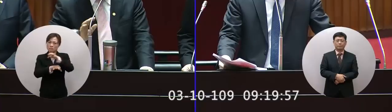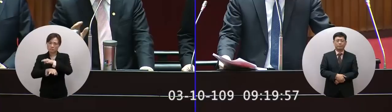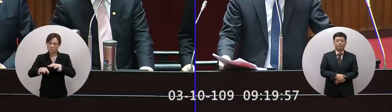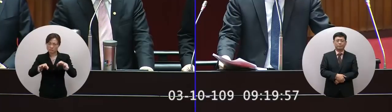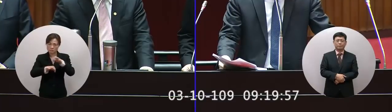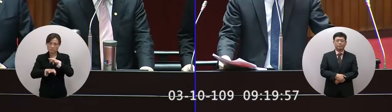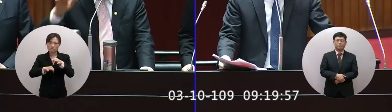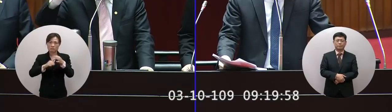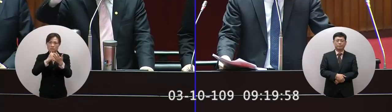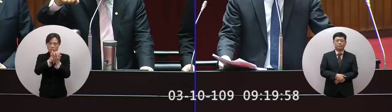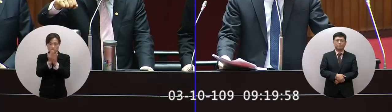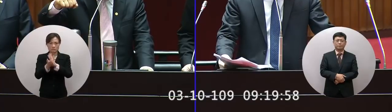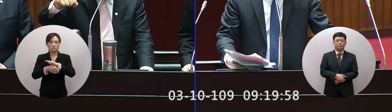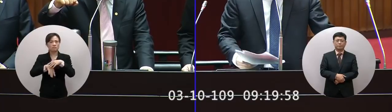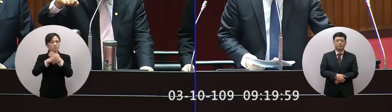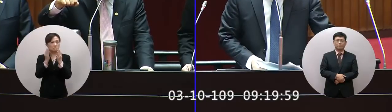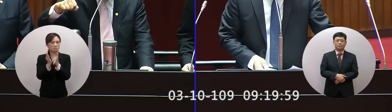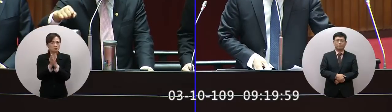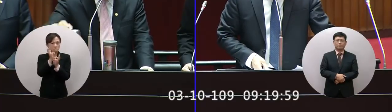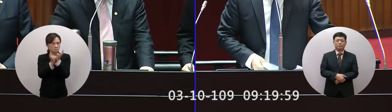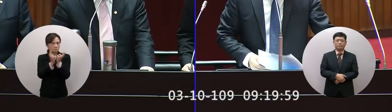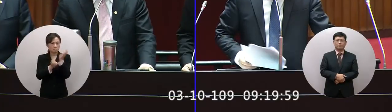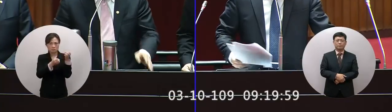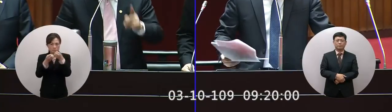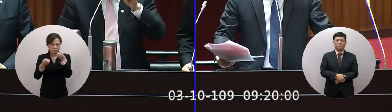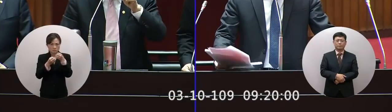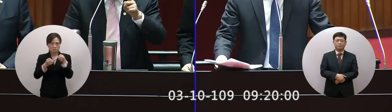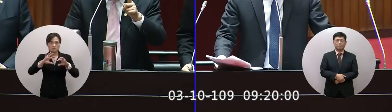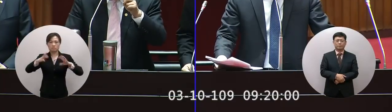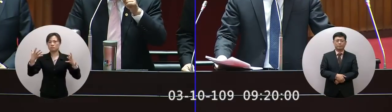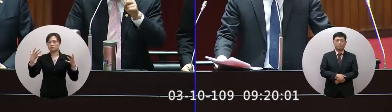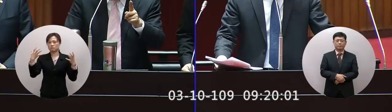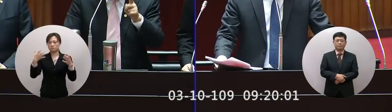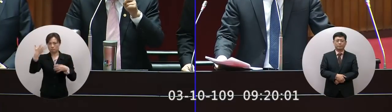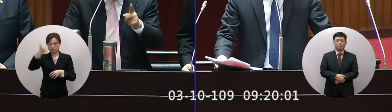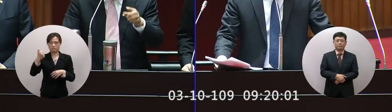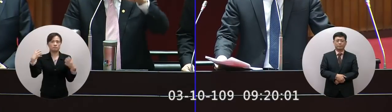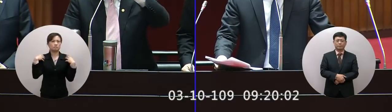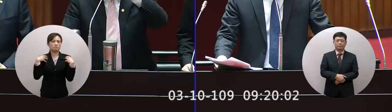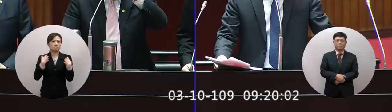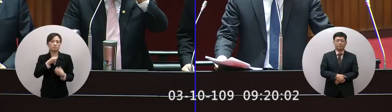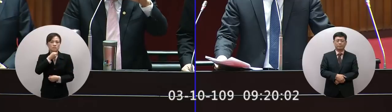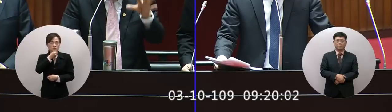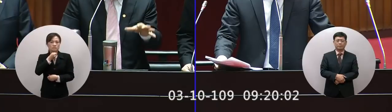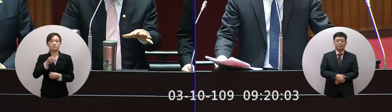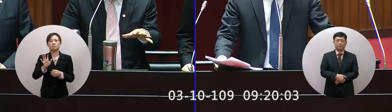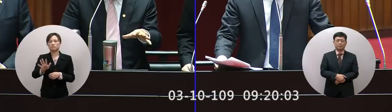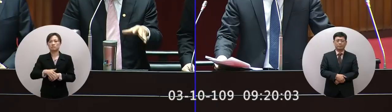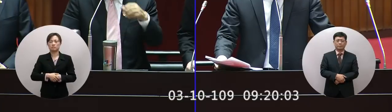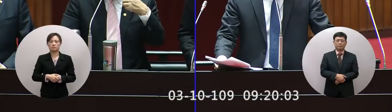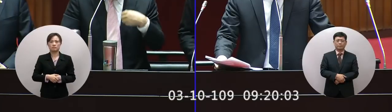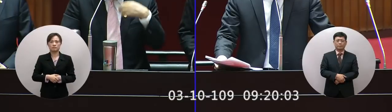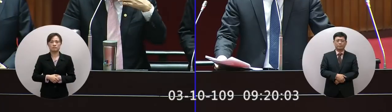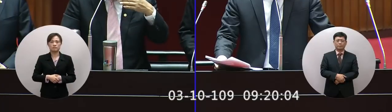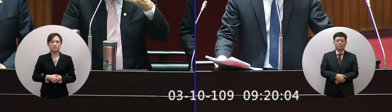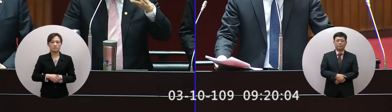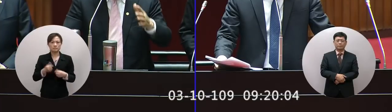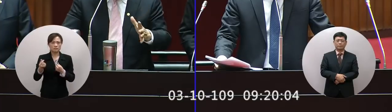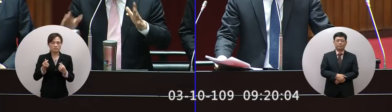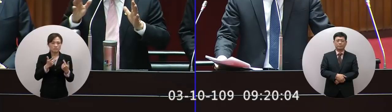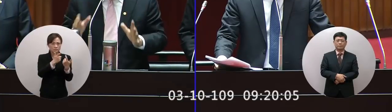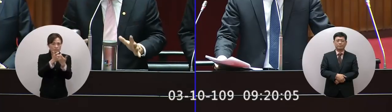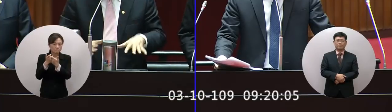有深入讨论，总统都有主持。那相关的这些变化，我们就